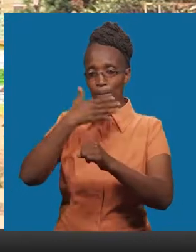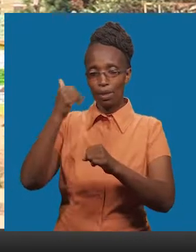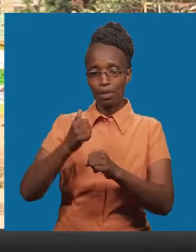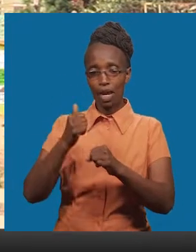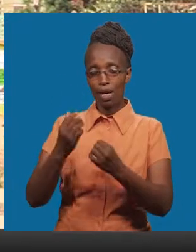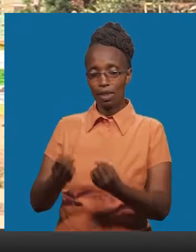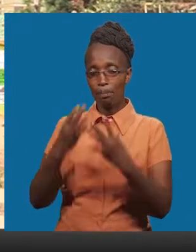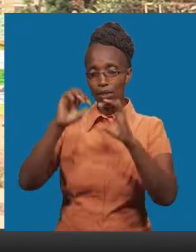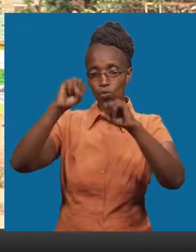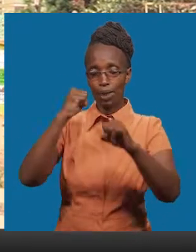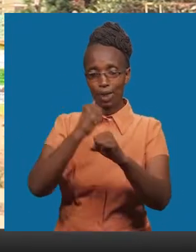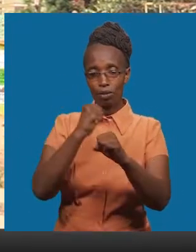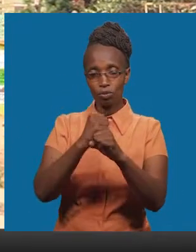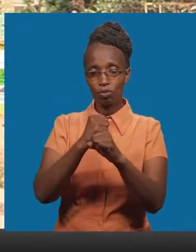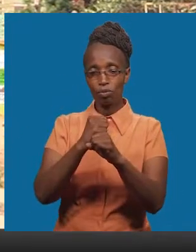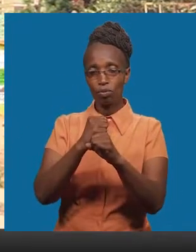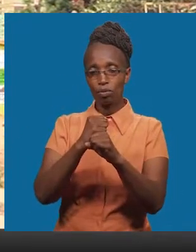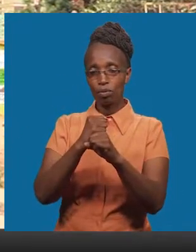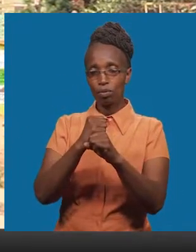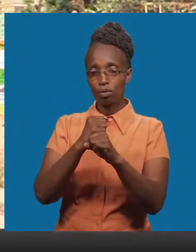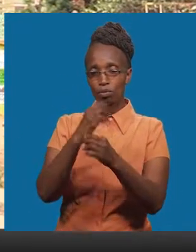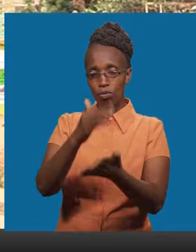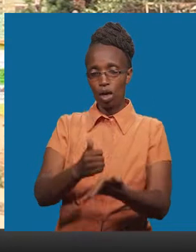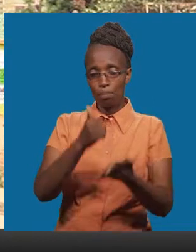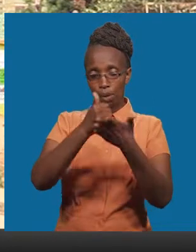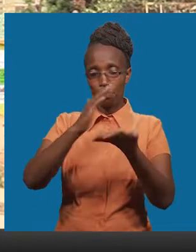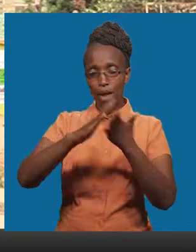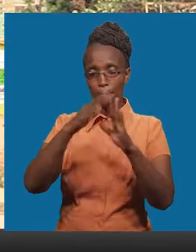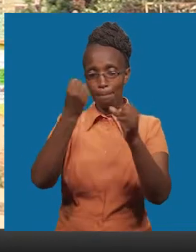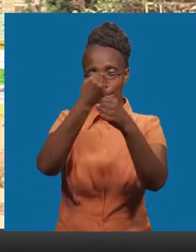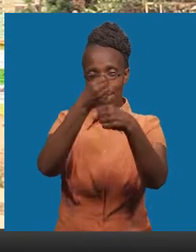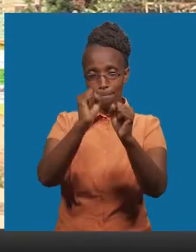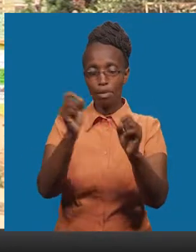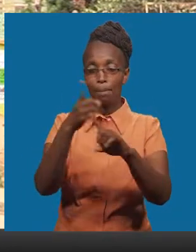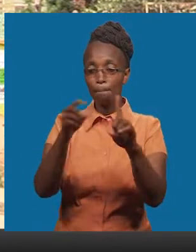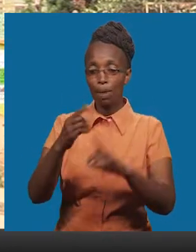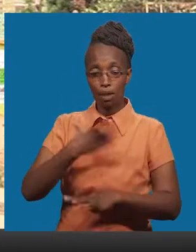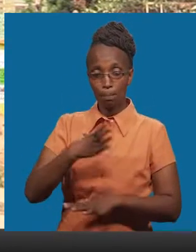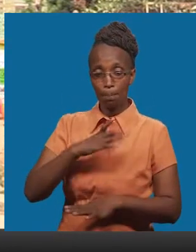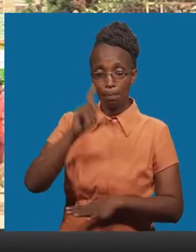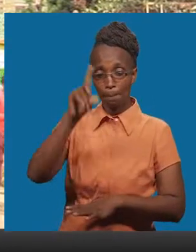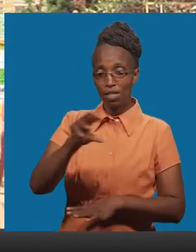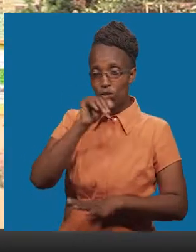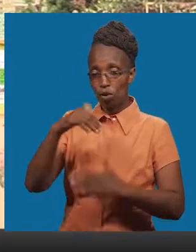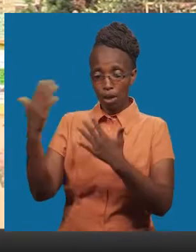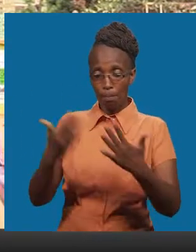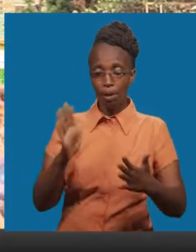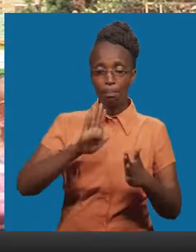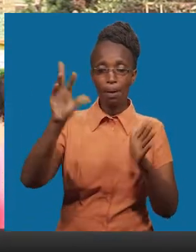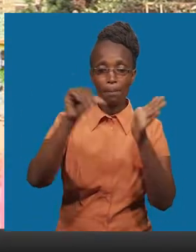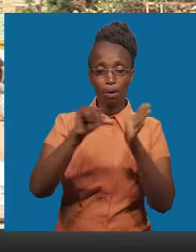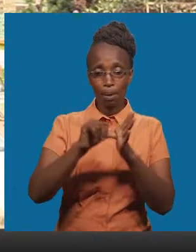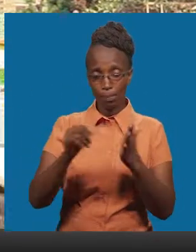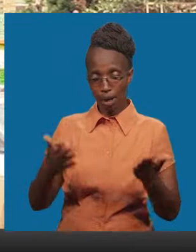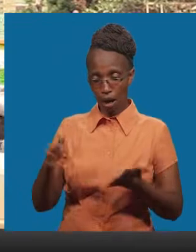done the best, the much we can, and we'll do more so that they are safe in their places. But people should not bring